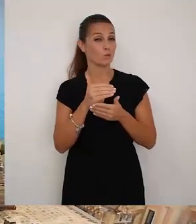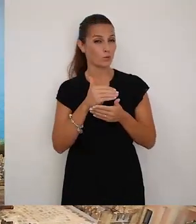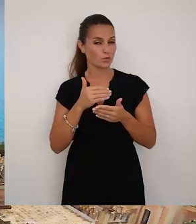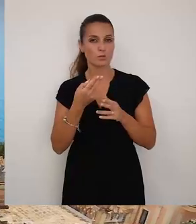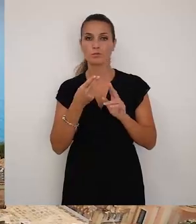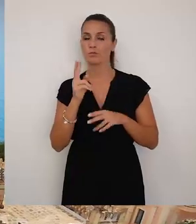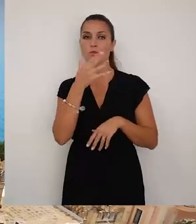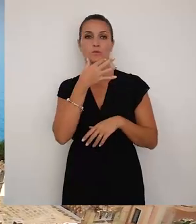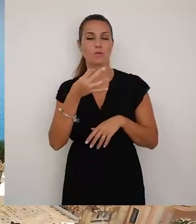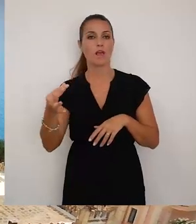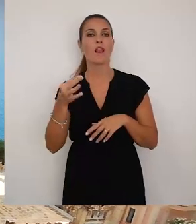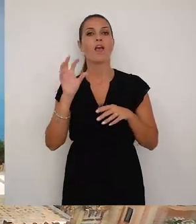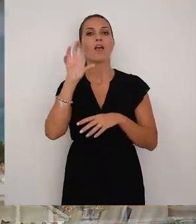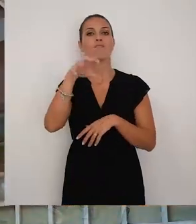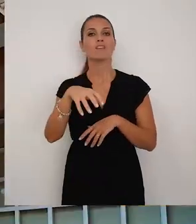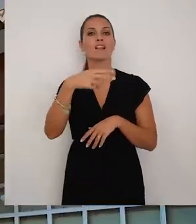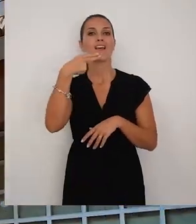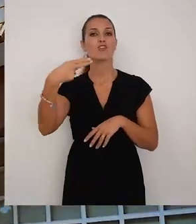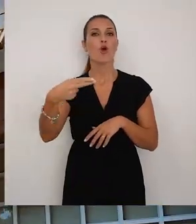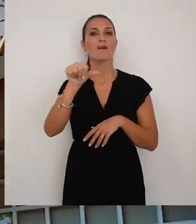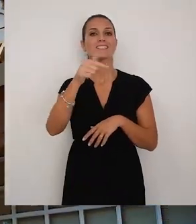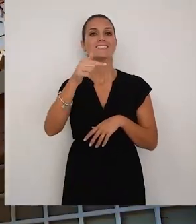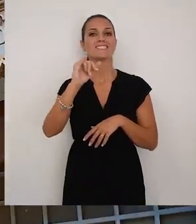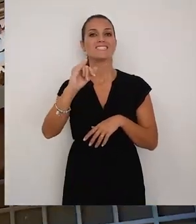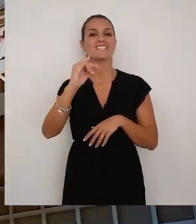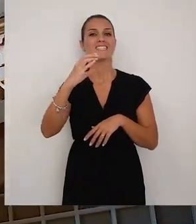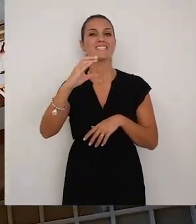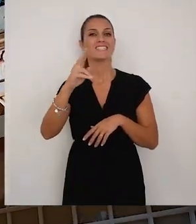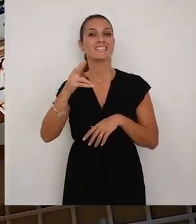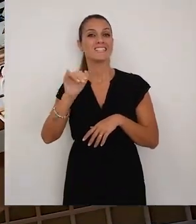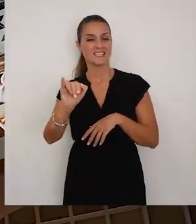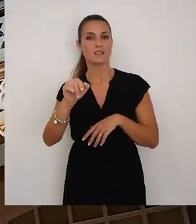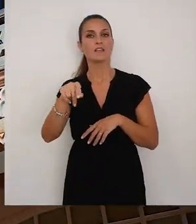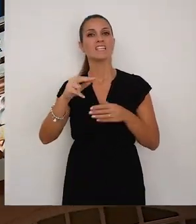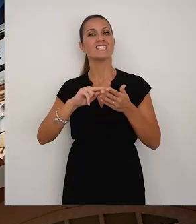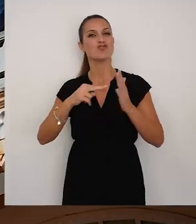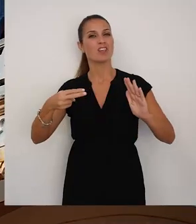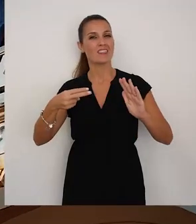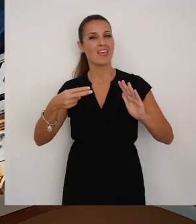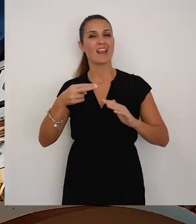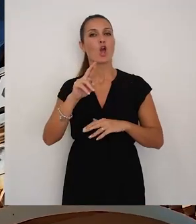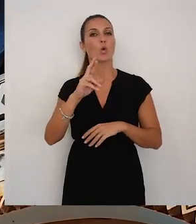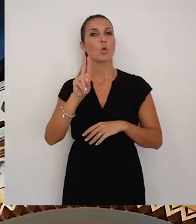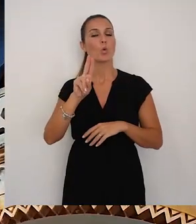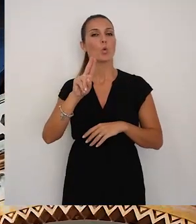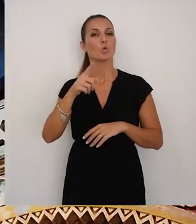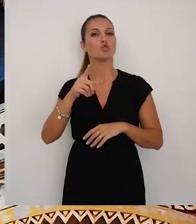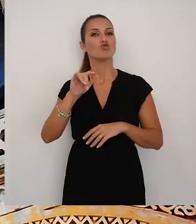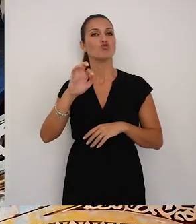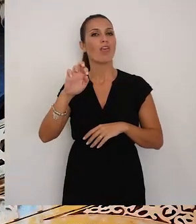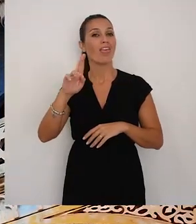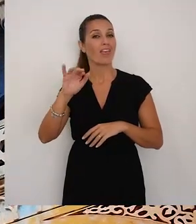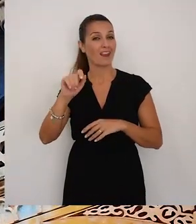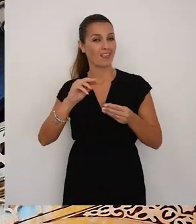Tra tutte risplende per le sue forme eclettiche la scenografica Villa Sticchi, progettata dall'ingegnere Pasquale Ruggeri